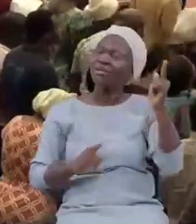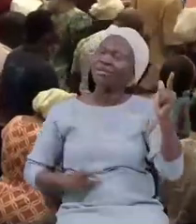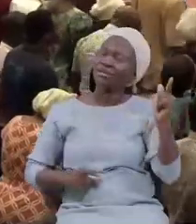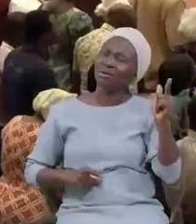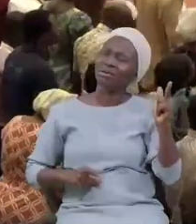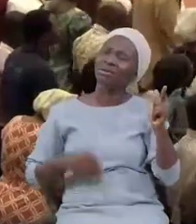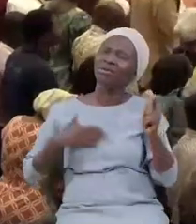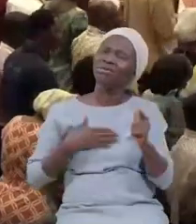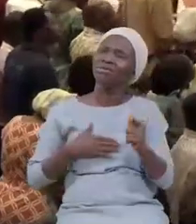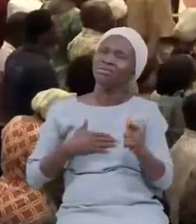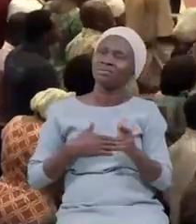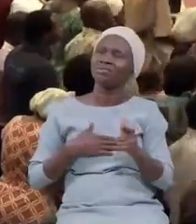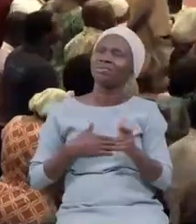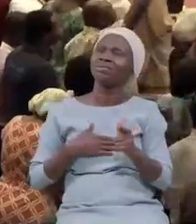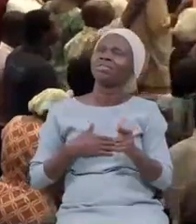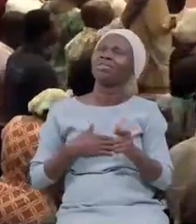Seigneur, accomplis ta parole.